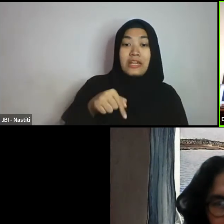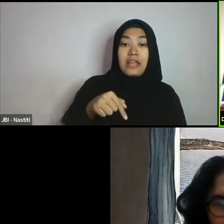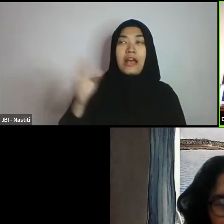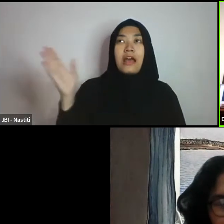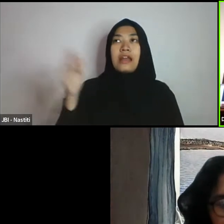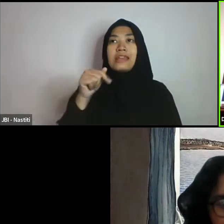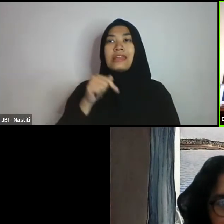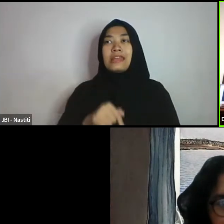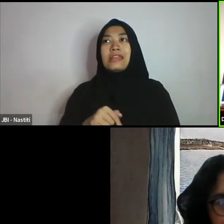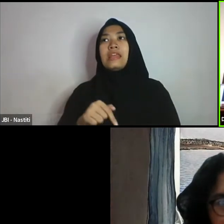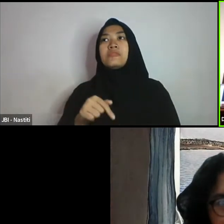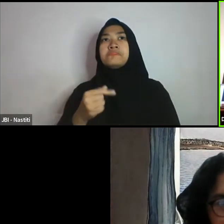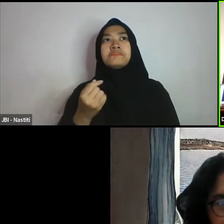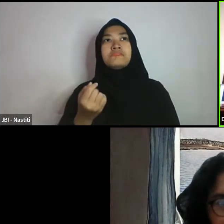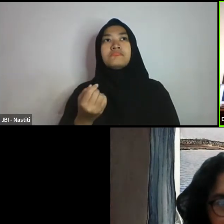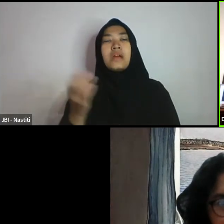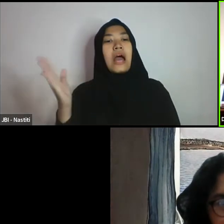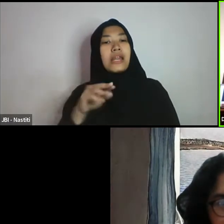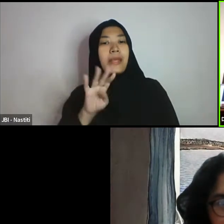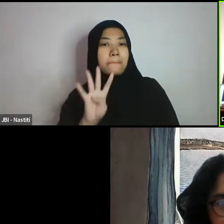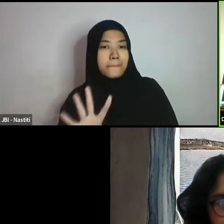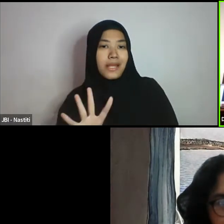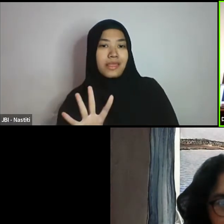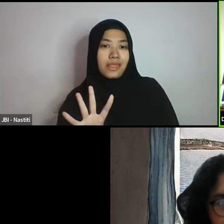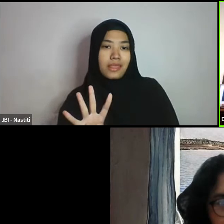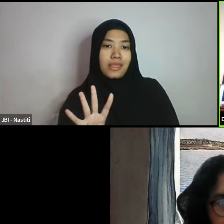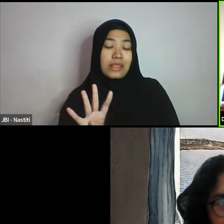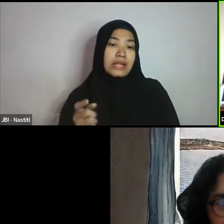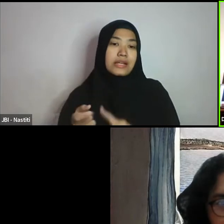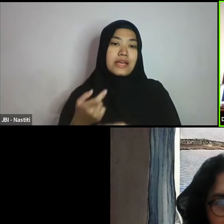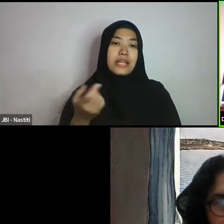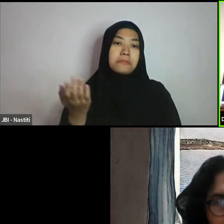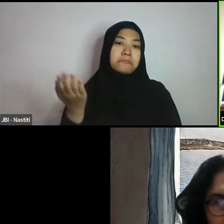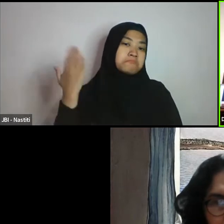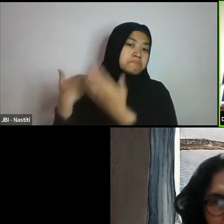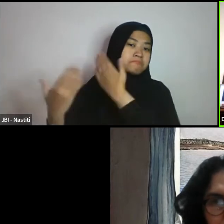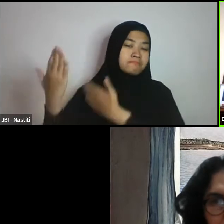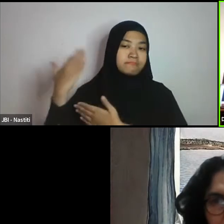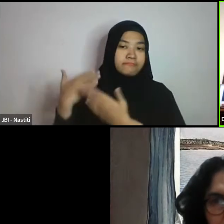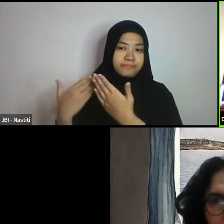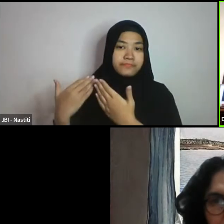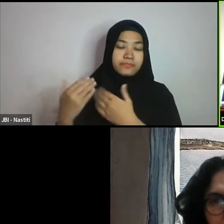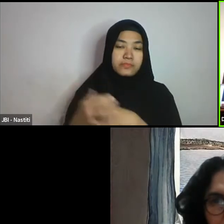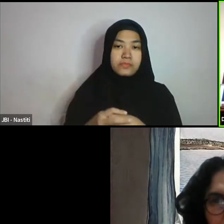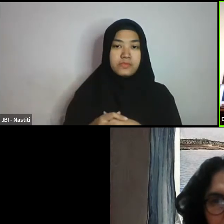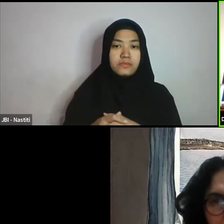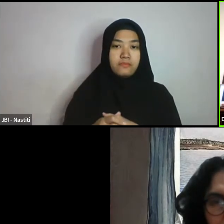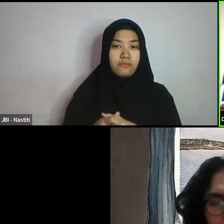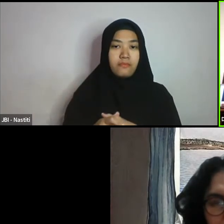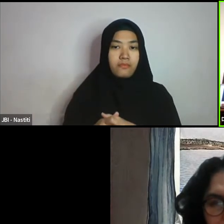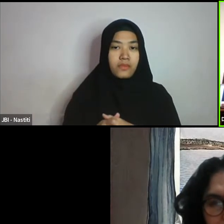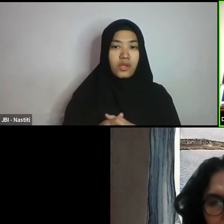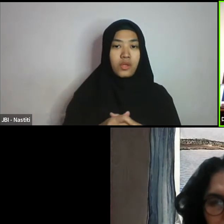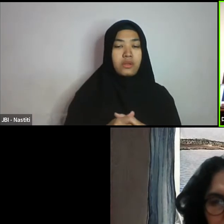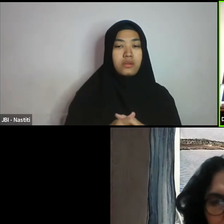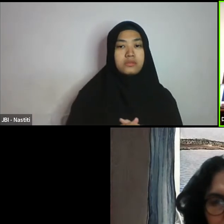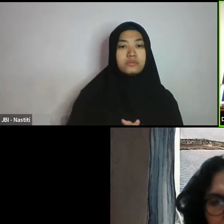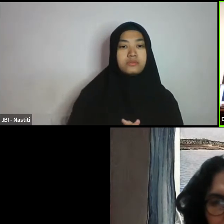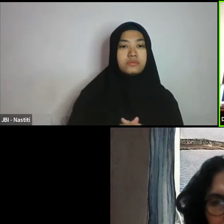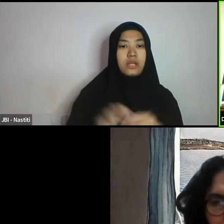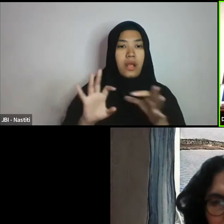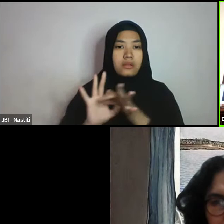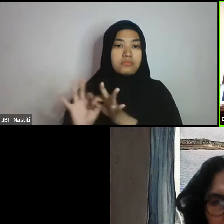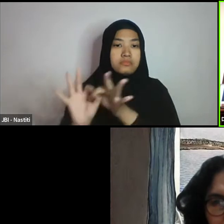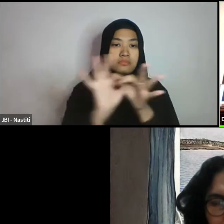keempat dari pelaksanaan sejumlah rangkaian webinar yang dilakukan antara Universitas Latrobe dengan